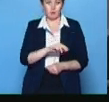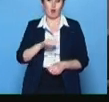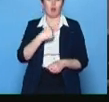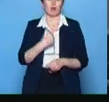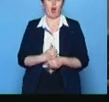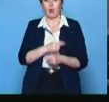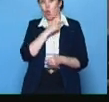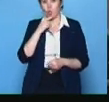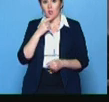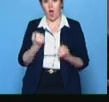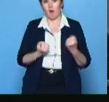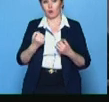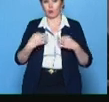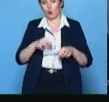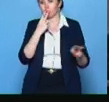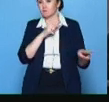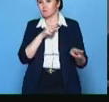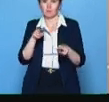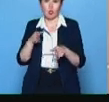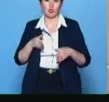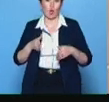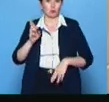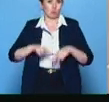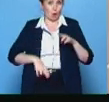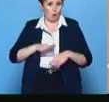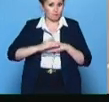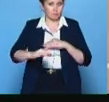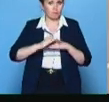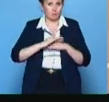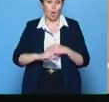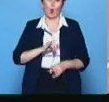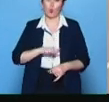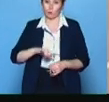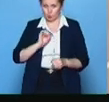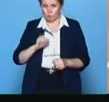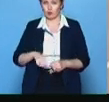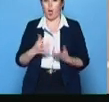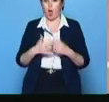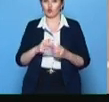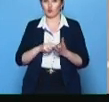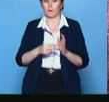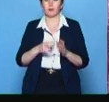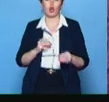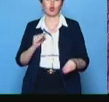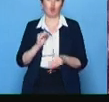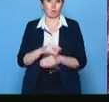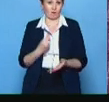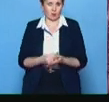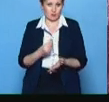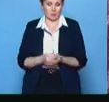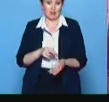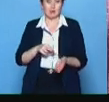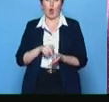Роман Старовойт. 2 дня он объезжал дорожные стройки. Вывод – Удмуртия может рассчитывать на дополнительное финансирование. Исходя из того,